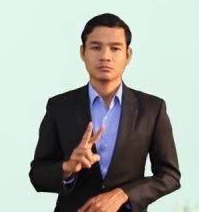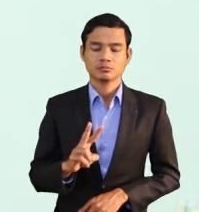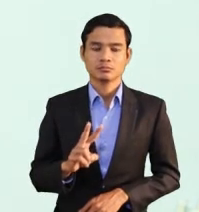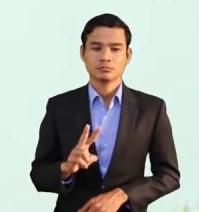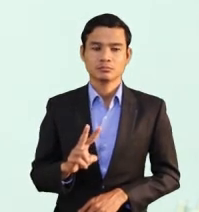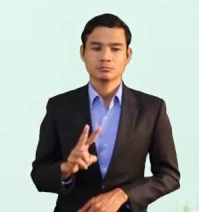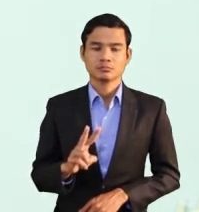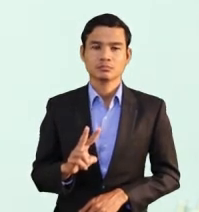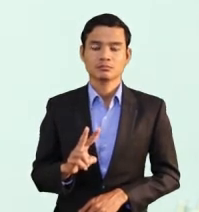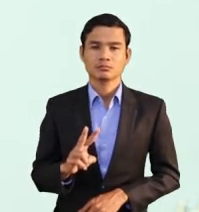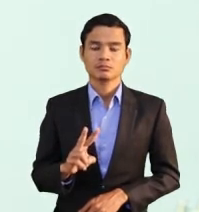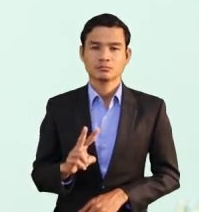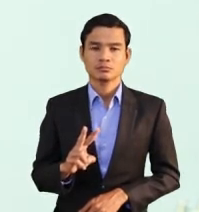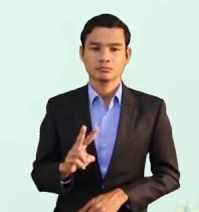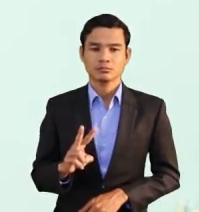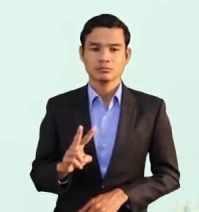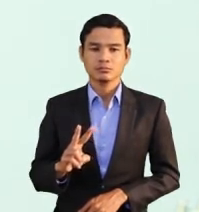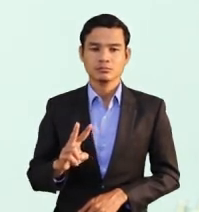bí